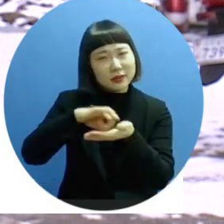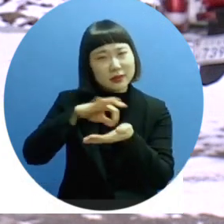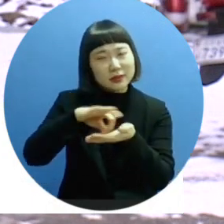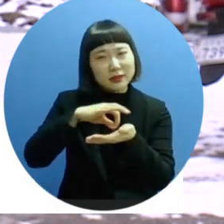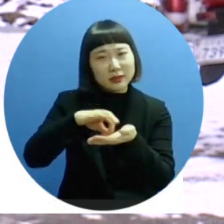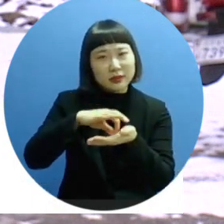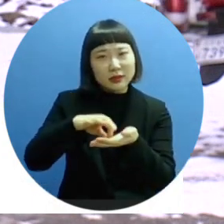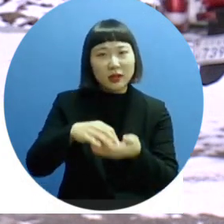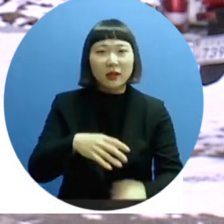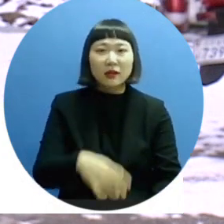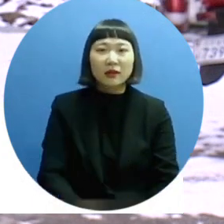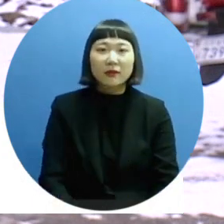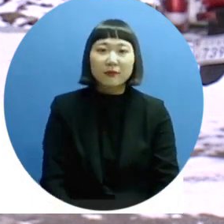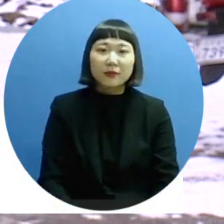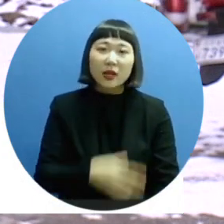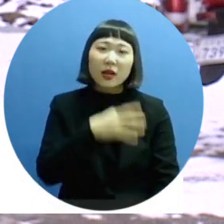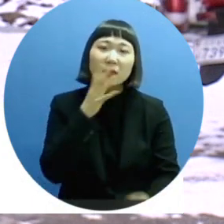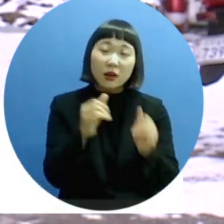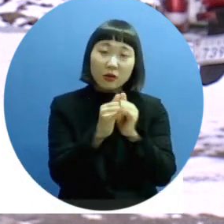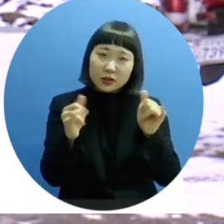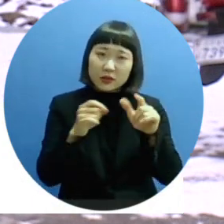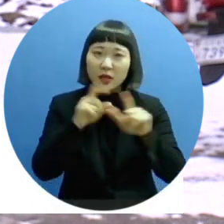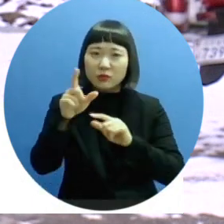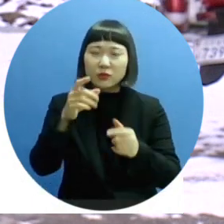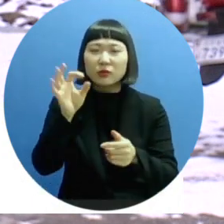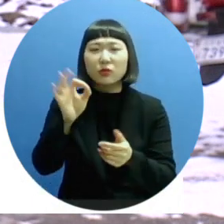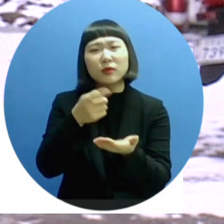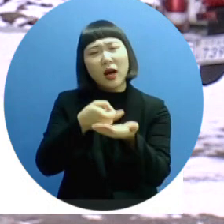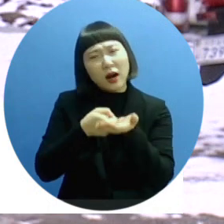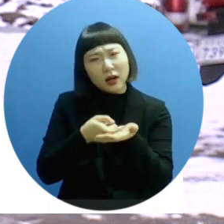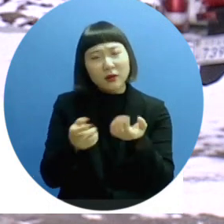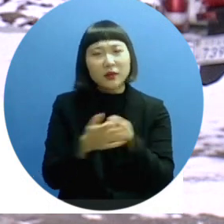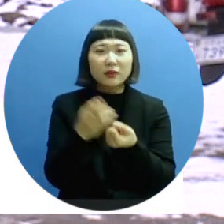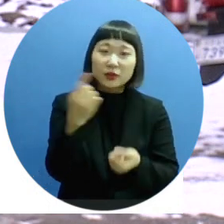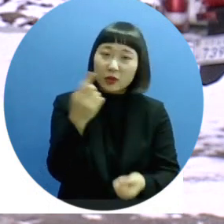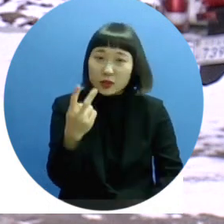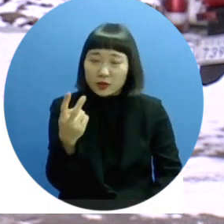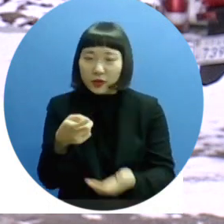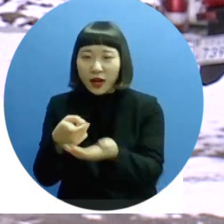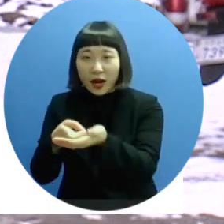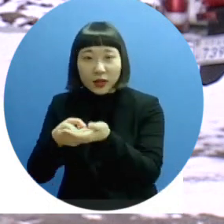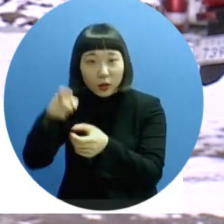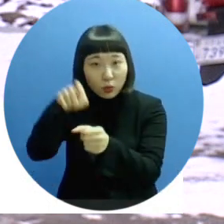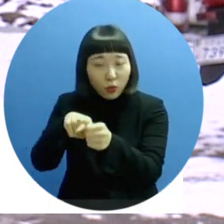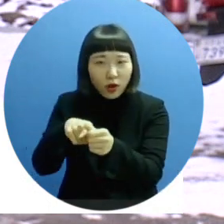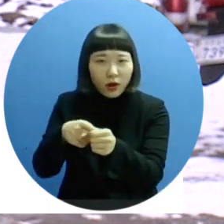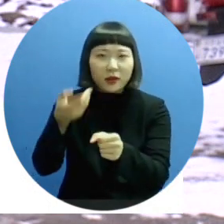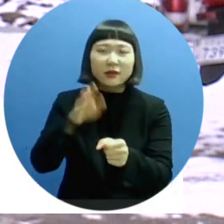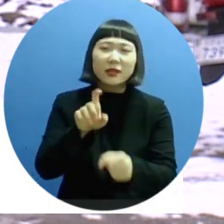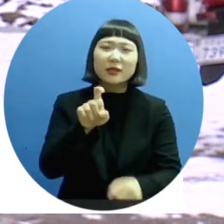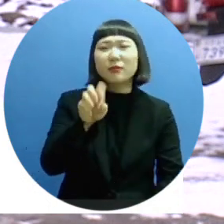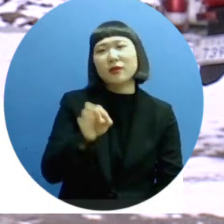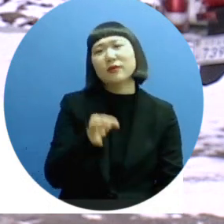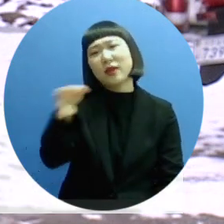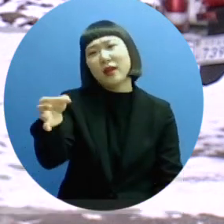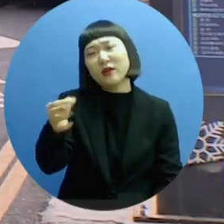아까우니까 돈 뭐 1, 2천 원 아끼시려다가 몇십만 원씩 이렇게 투자하고 고생해야